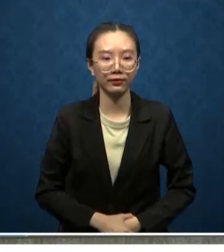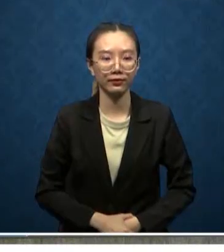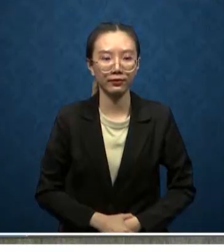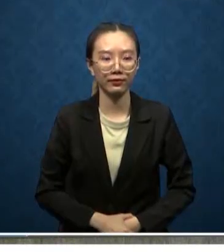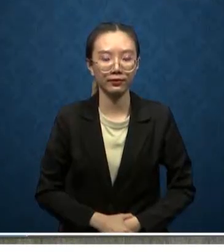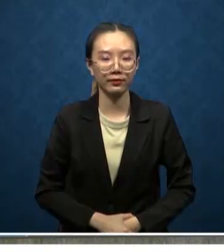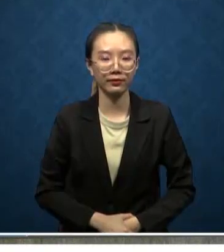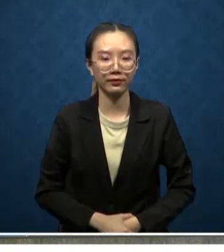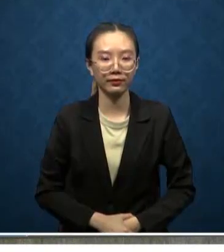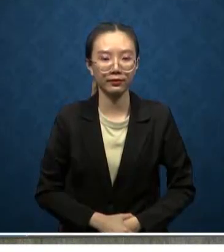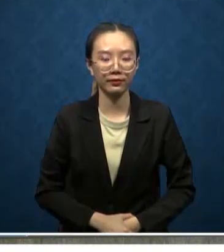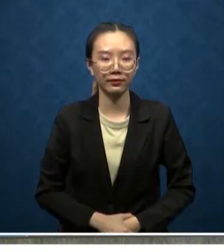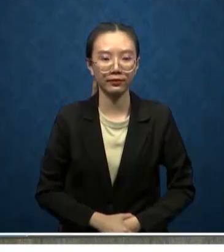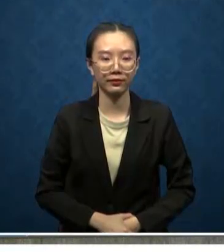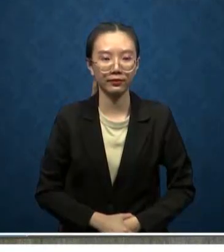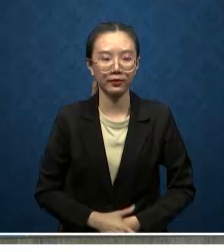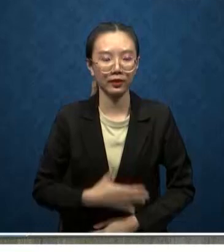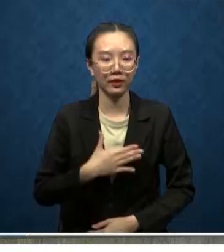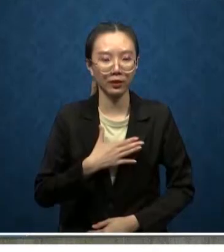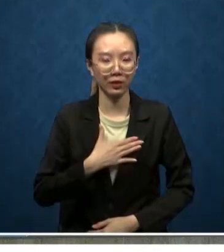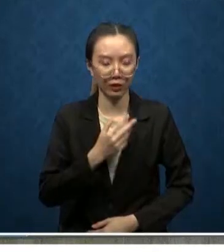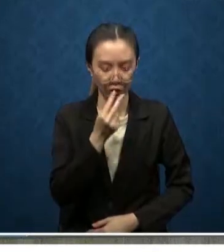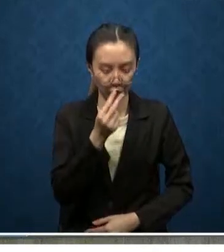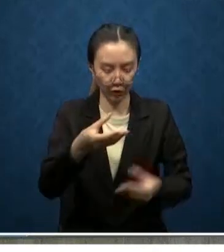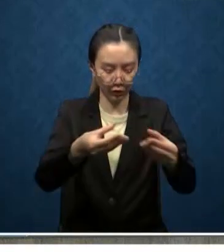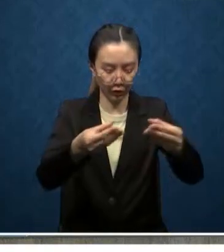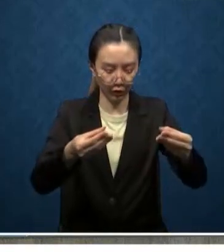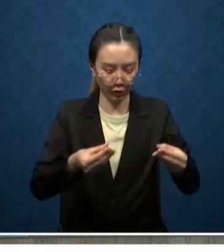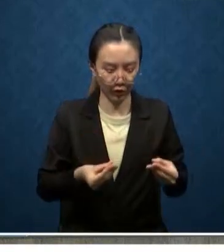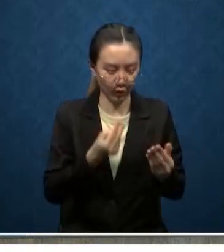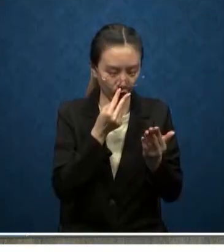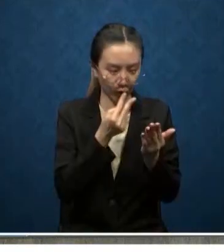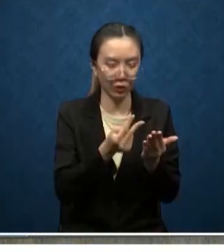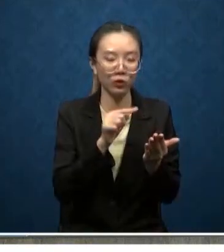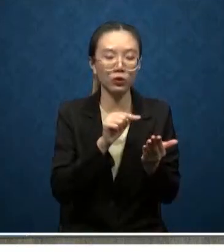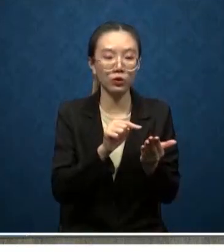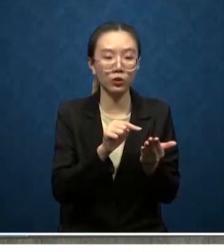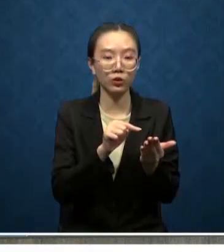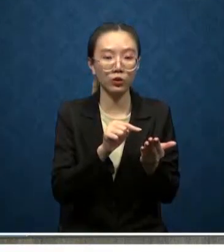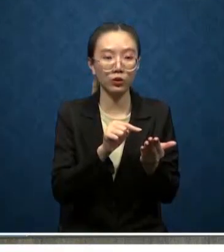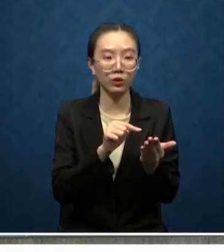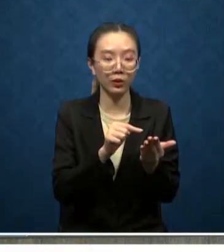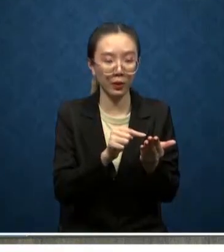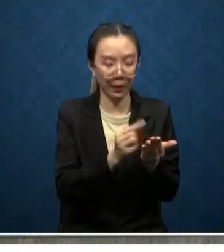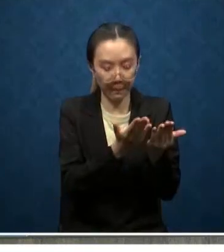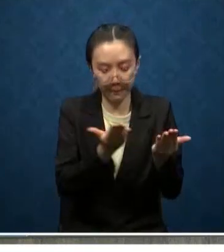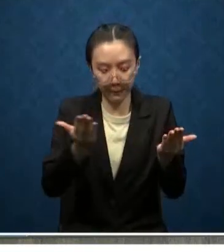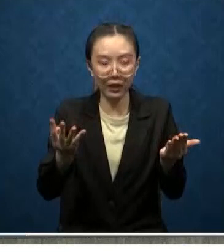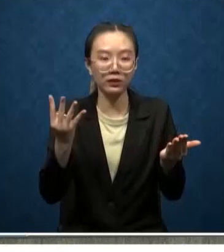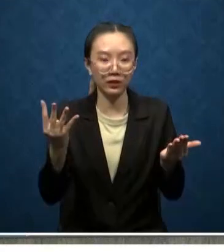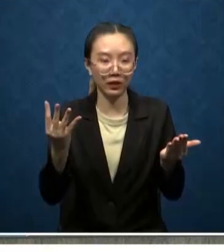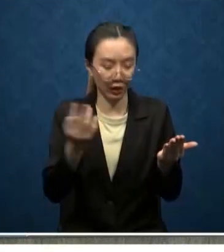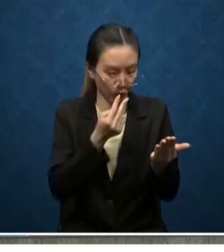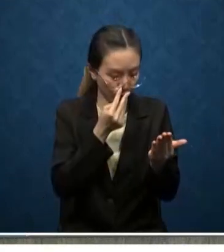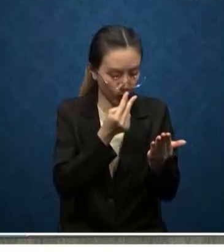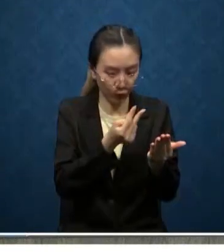ประธานที่เคารพครับข้อค้นพบจากข้อมูลที่รายงานไว้ในเอกสารทั้ง 4ฉบับ